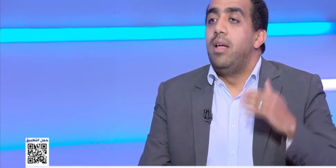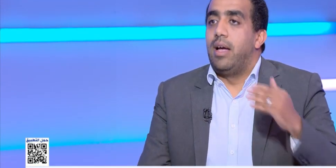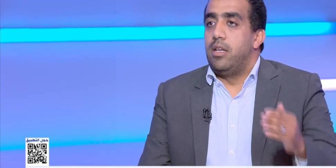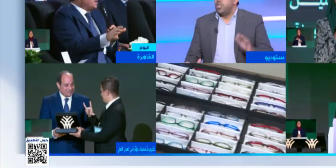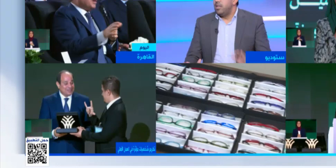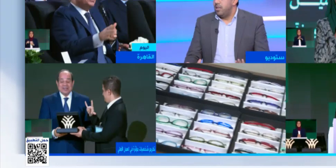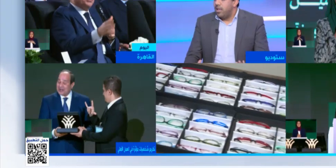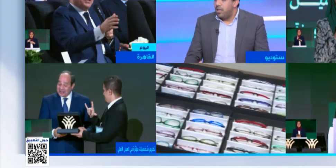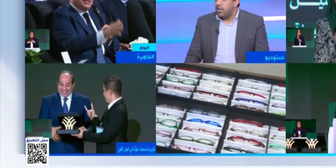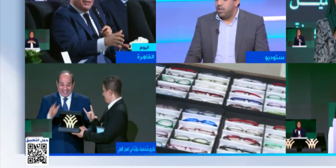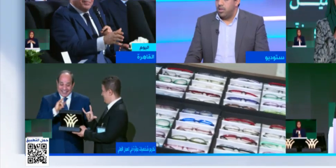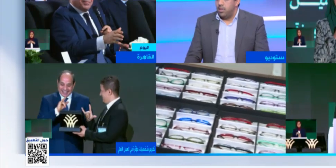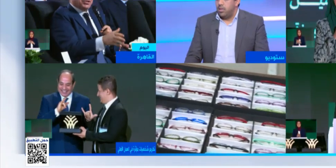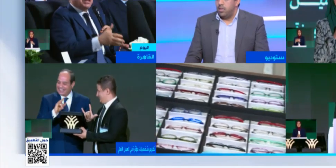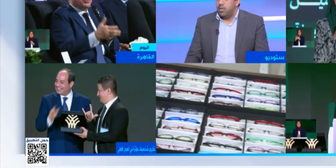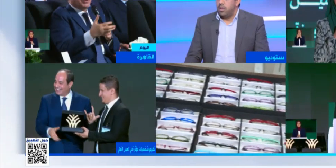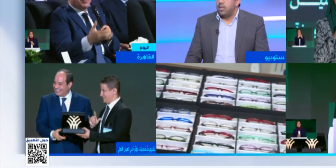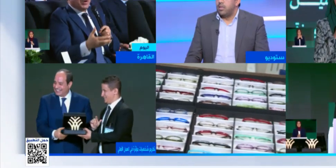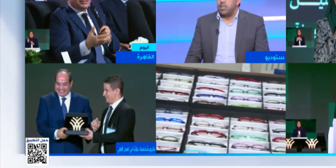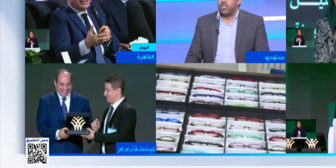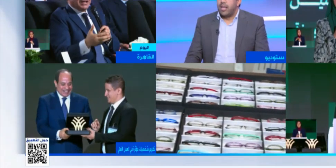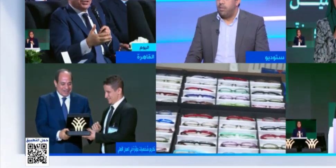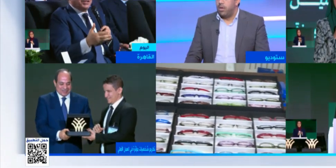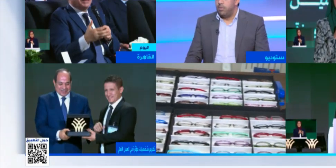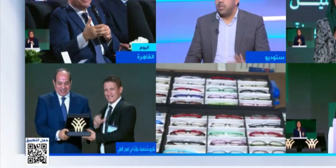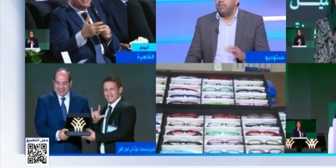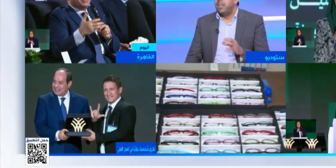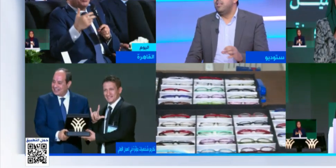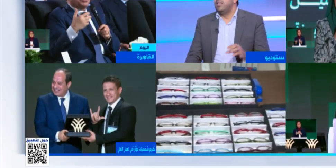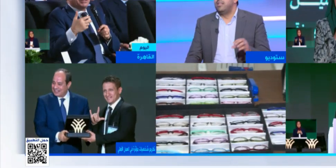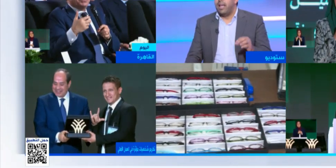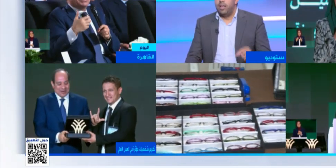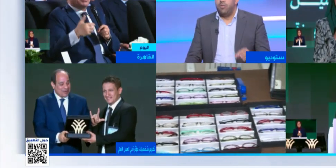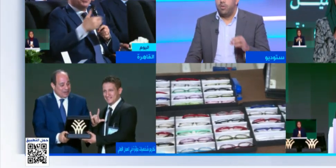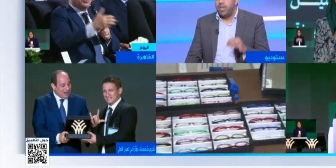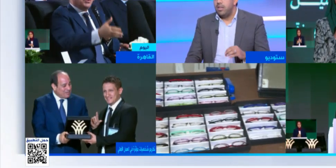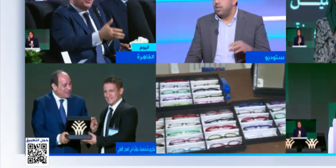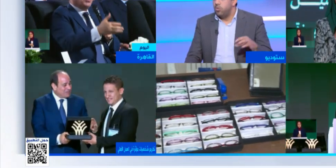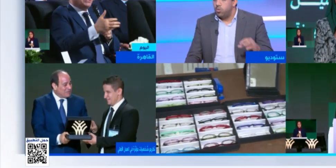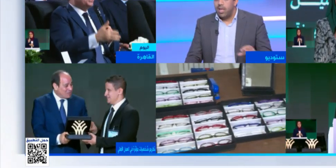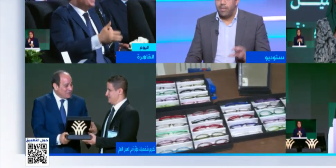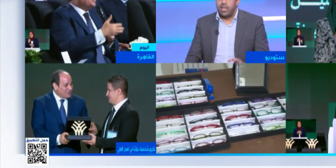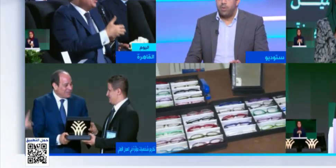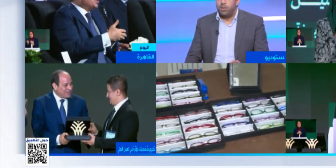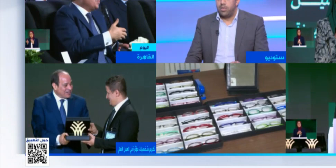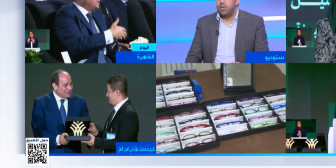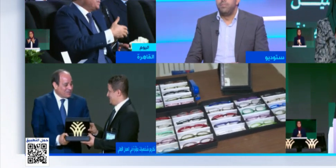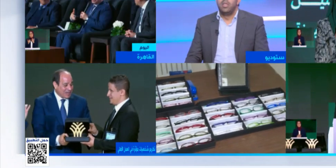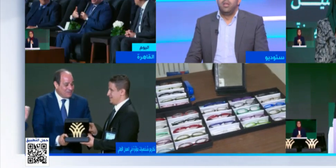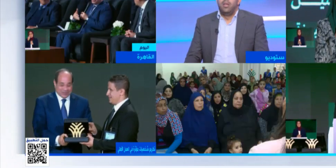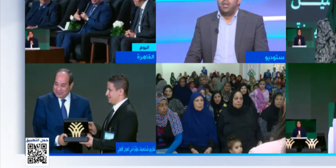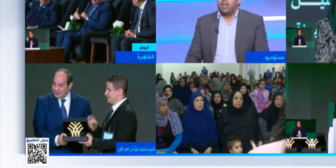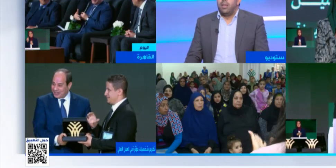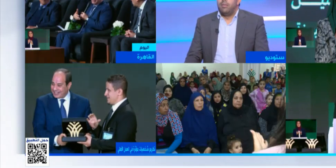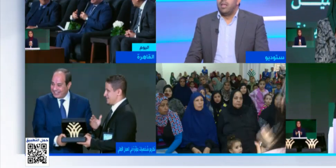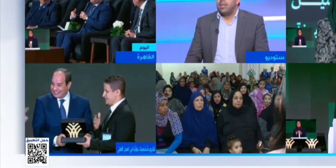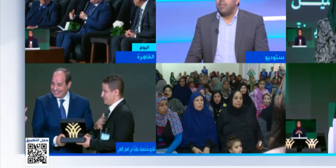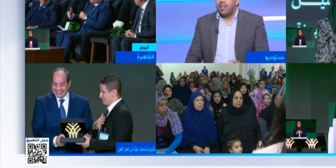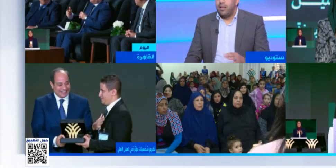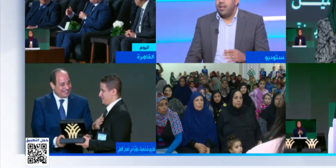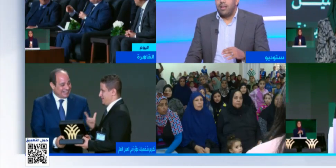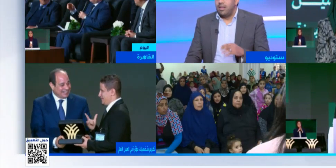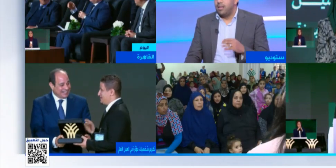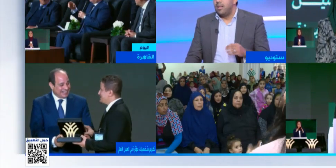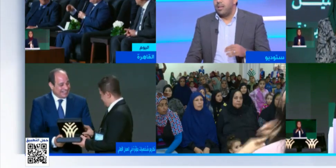بعضها علشان إن هي تشتغل مع بعض. فكرة التحالف أو فكرة إن وجود جمعيات مع بعضها